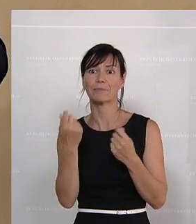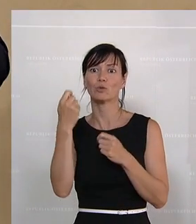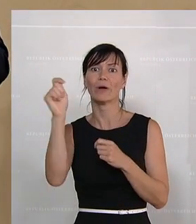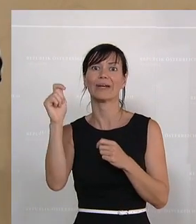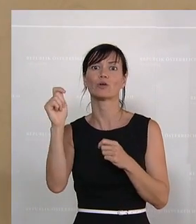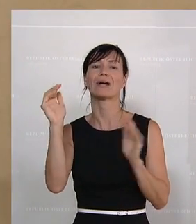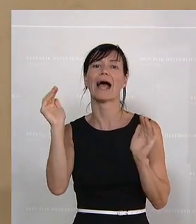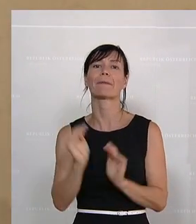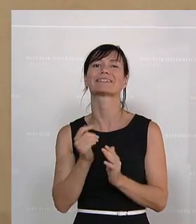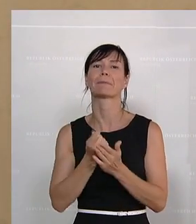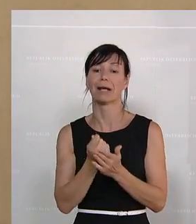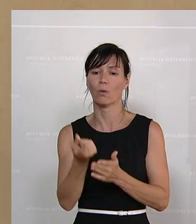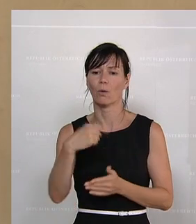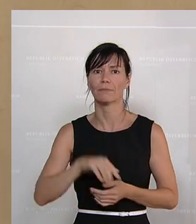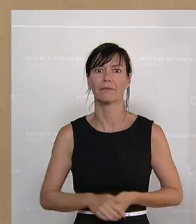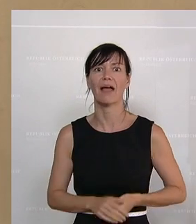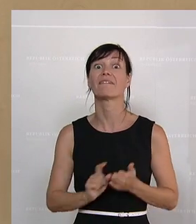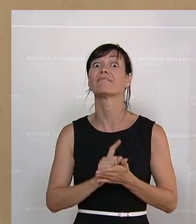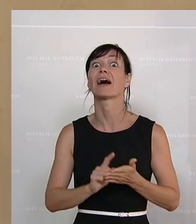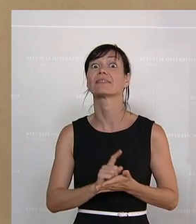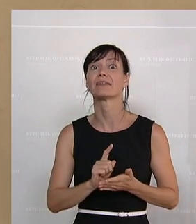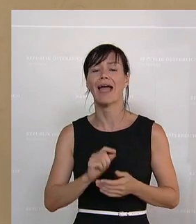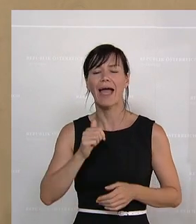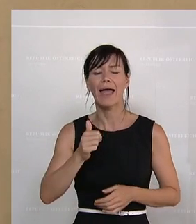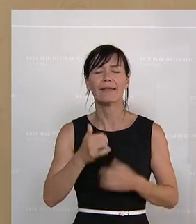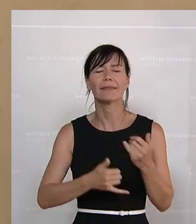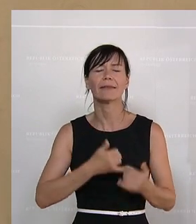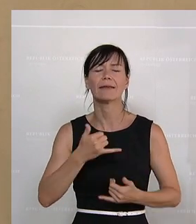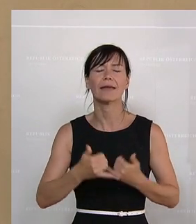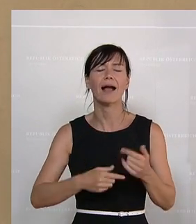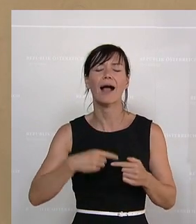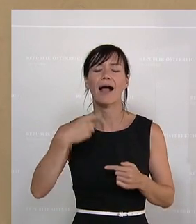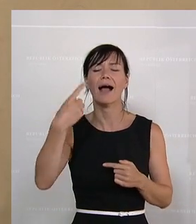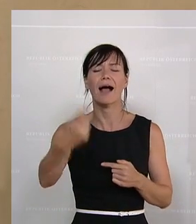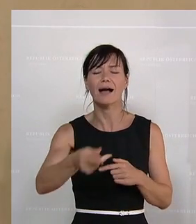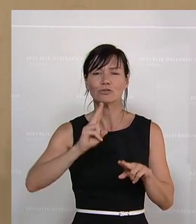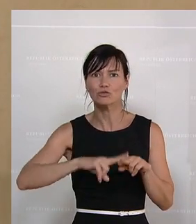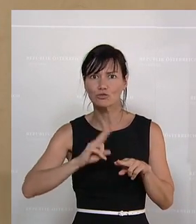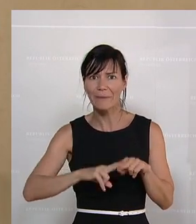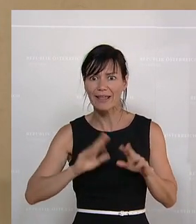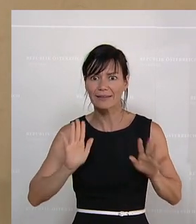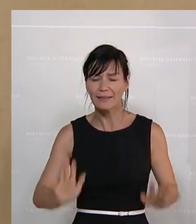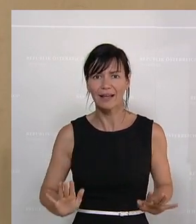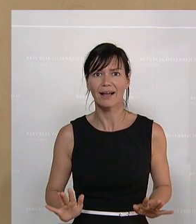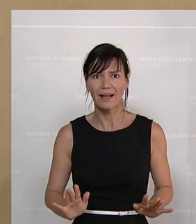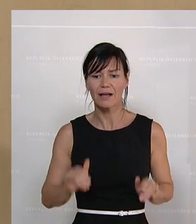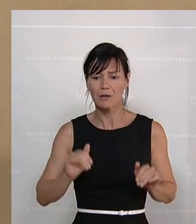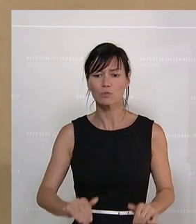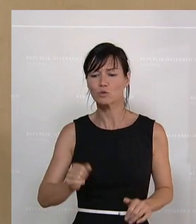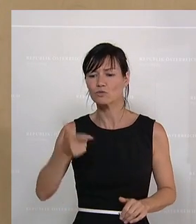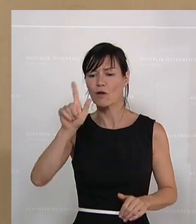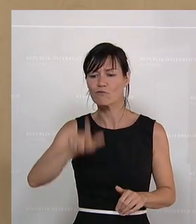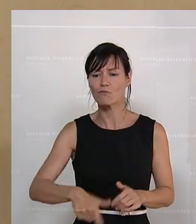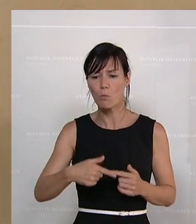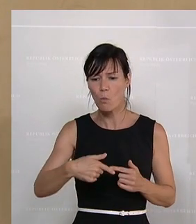ja aber da kommt in einem jahr in einem jahr bekommen die das dass die müssen noch zwölf monate